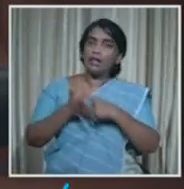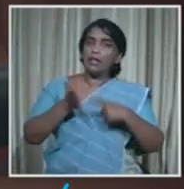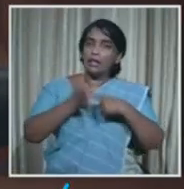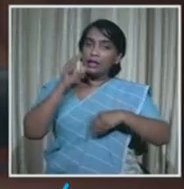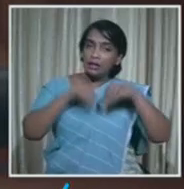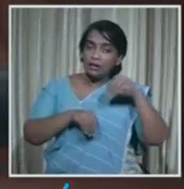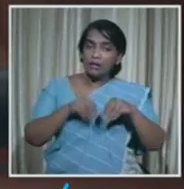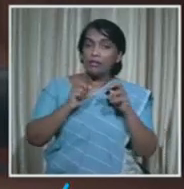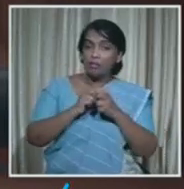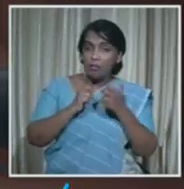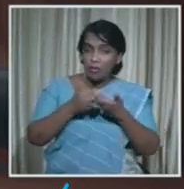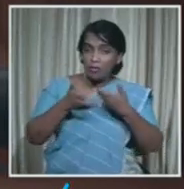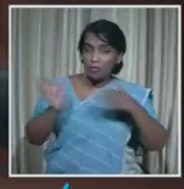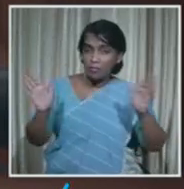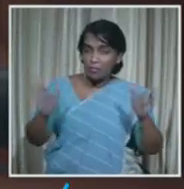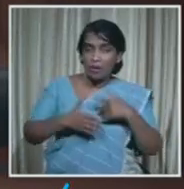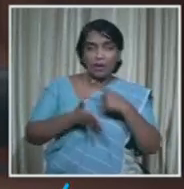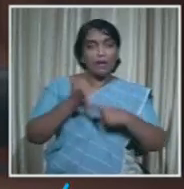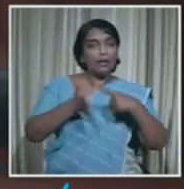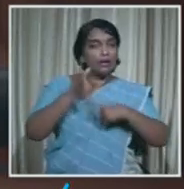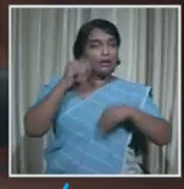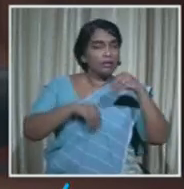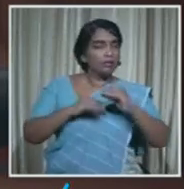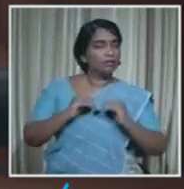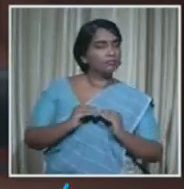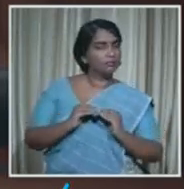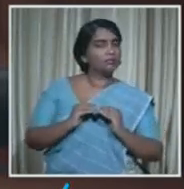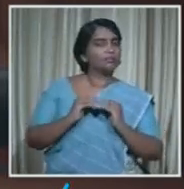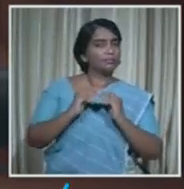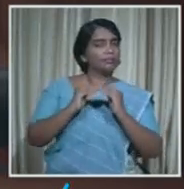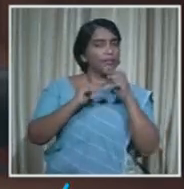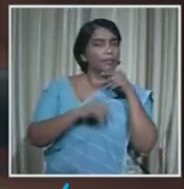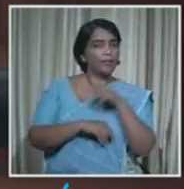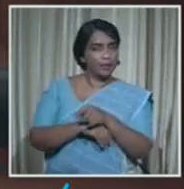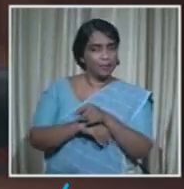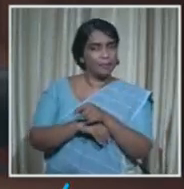අර්බුදයේ තියෙන තාක්කල් මේ දේශපාලන අර්බුදයේ වර්ධනය වෙන තාක්කල් මෙම